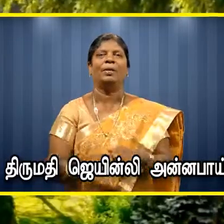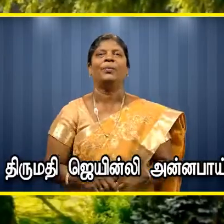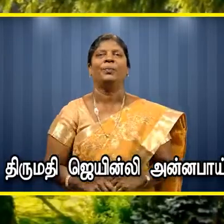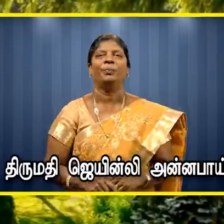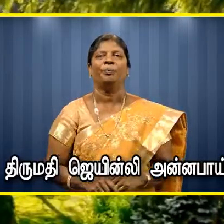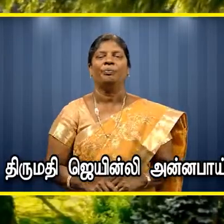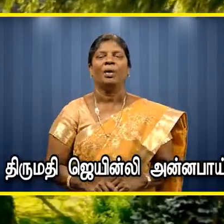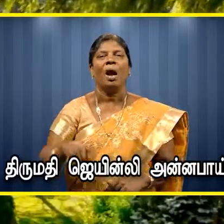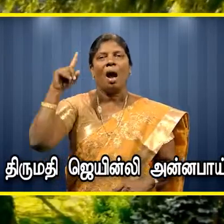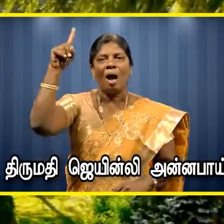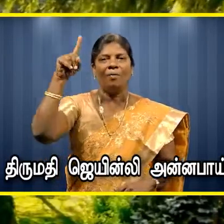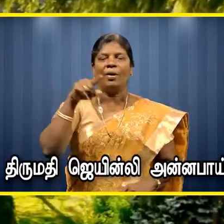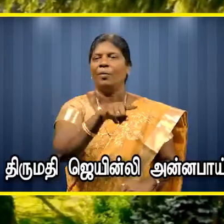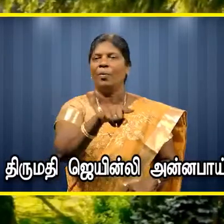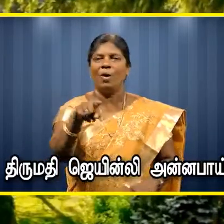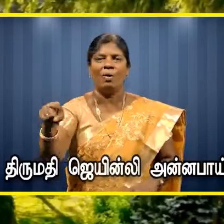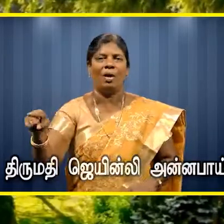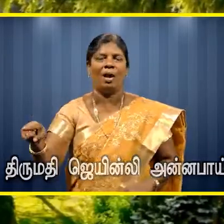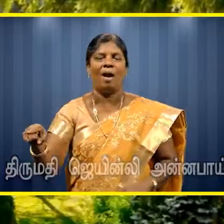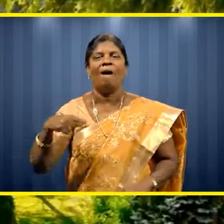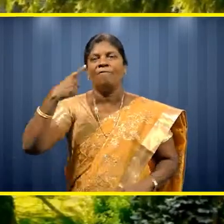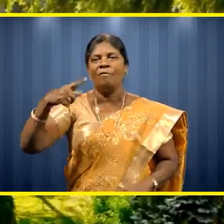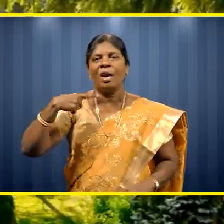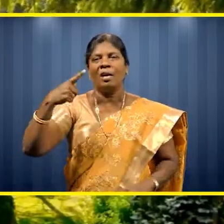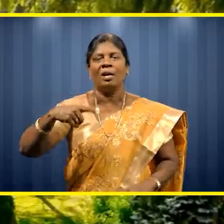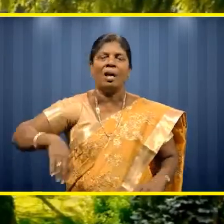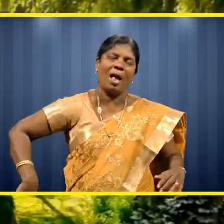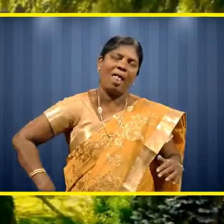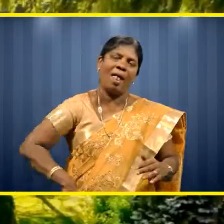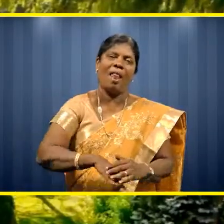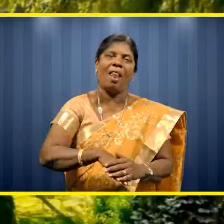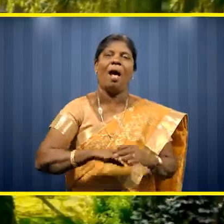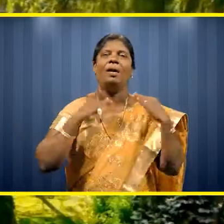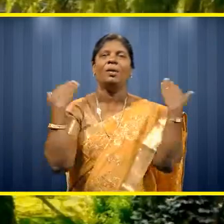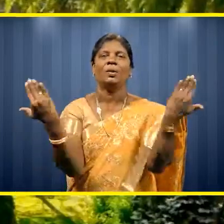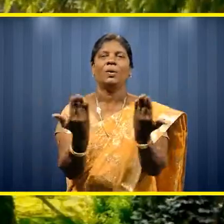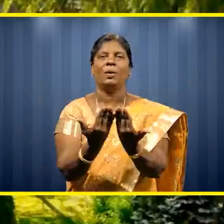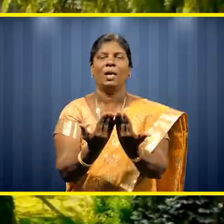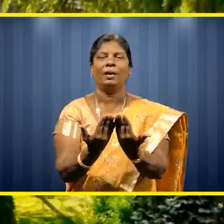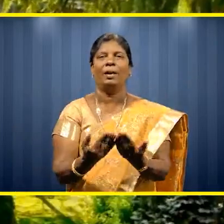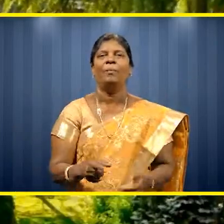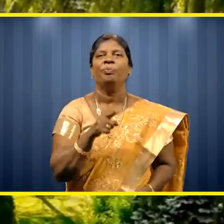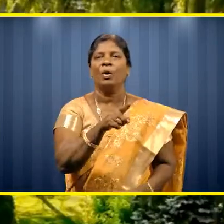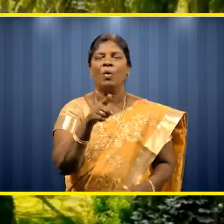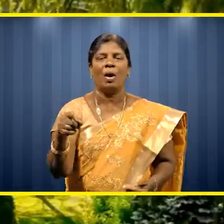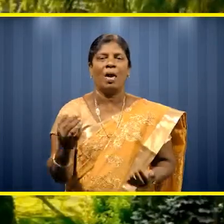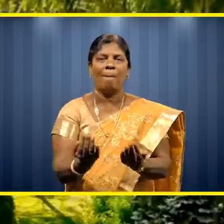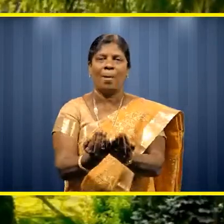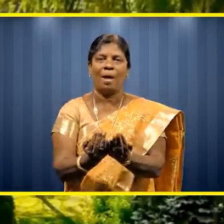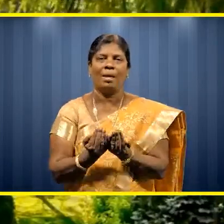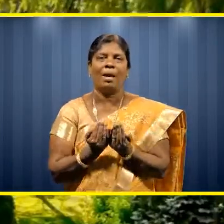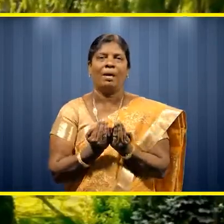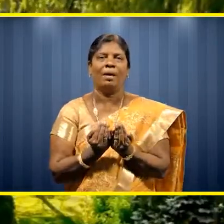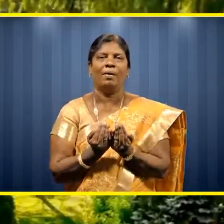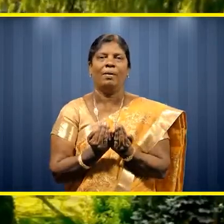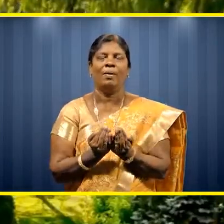ஆசீர்வதித்து அவர் உங்களுடைய வாழ்வின் எல்லா சூழ்நிலைகளிலும் உங்களை